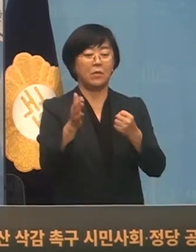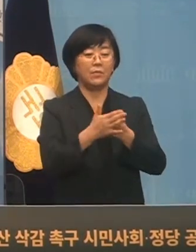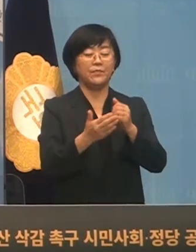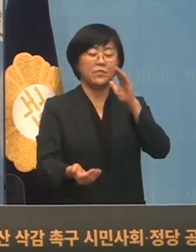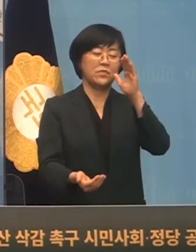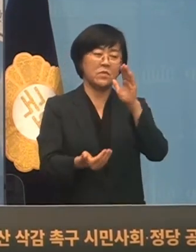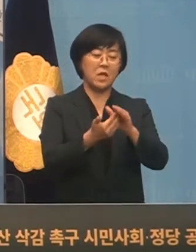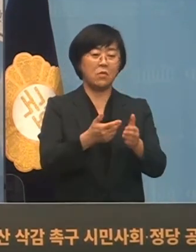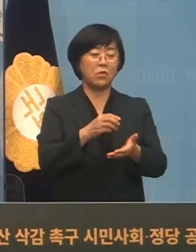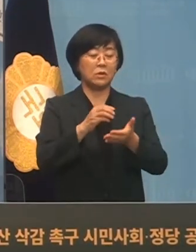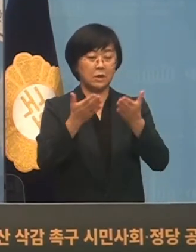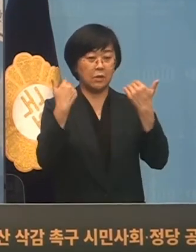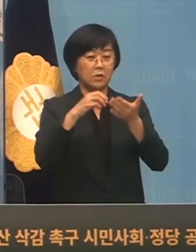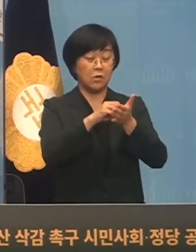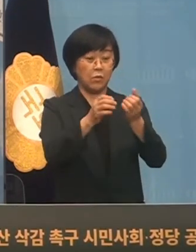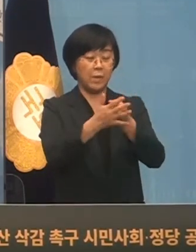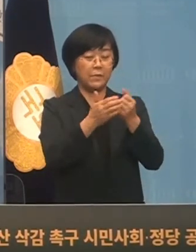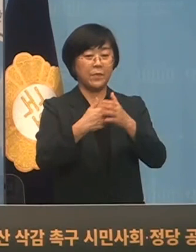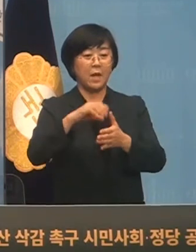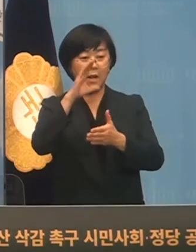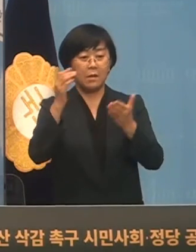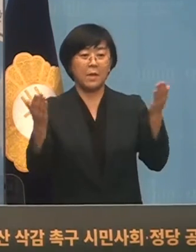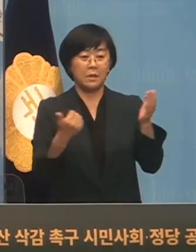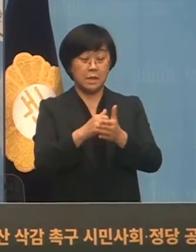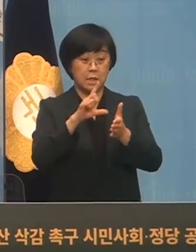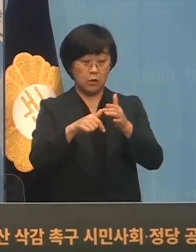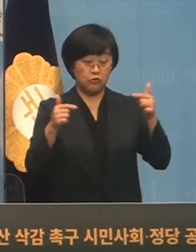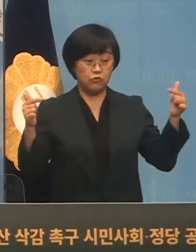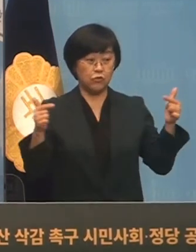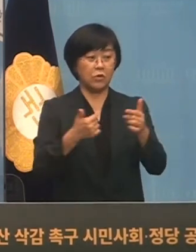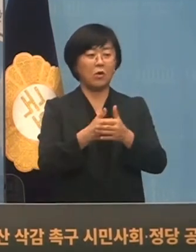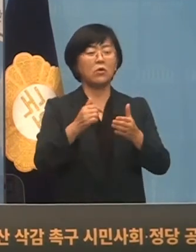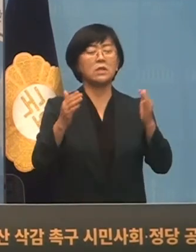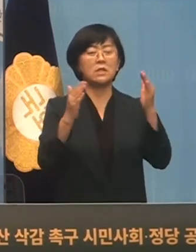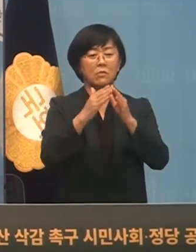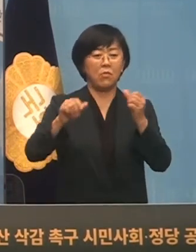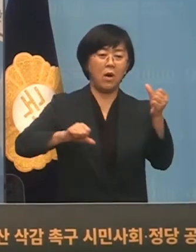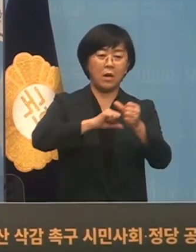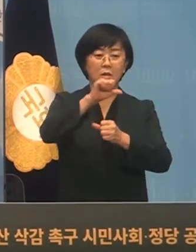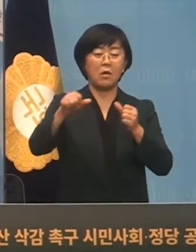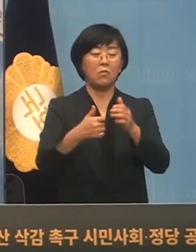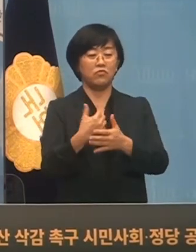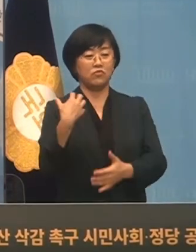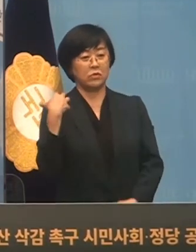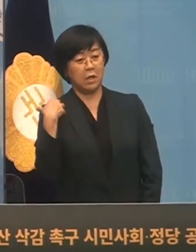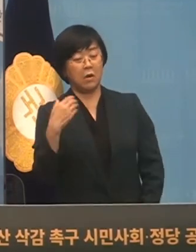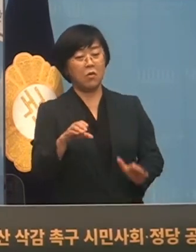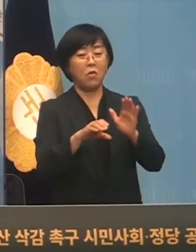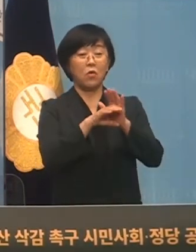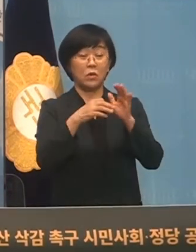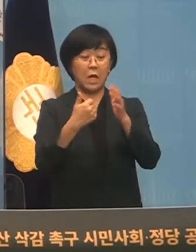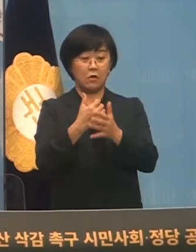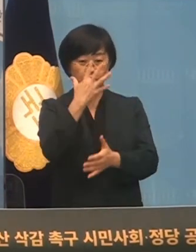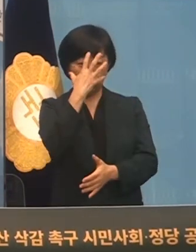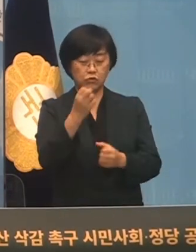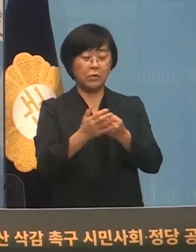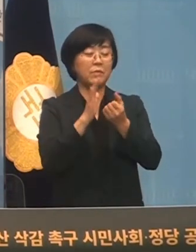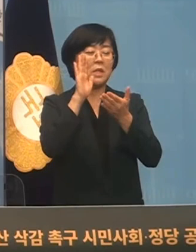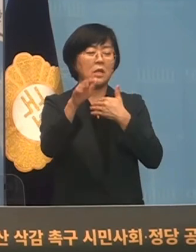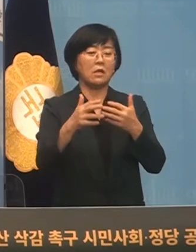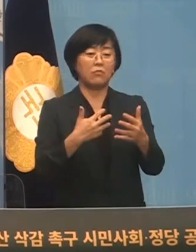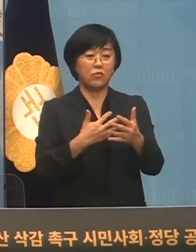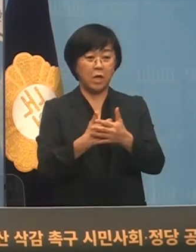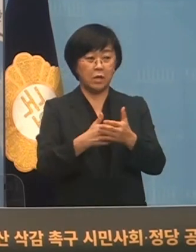등록금, 학교 시설 이용 불가, 아르바이트 시간 강도, 열악한 주거 환경과 주거비 부담, 코로나 분류와 미래에 대한 불안